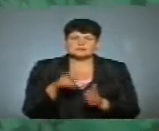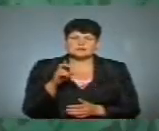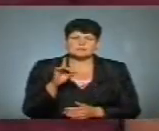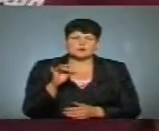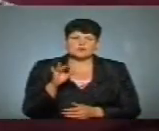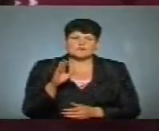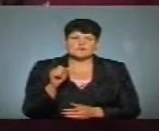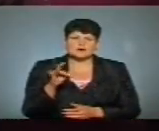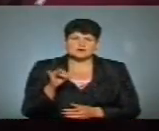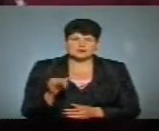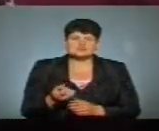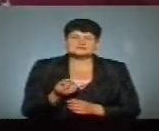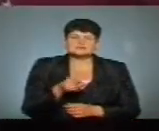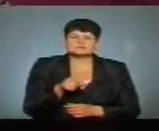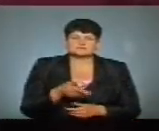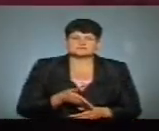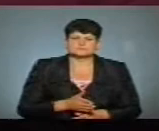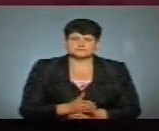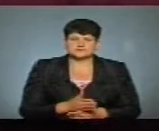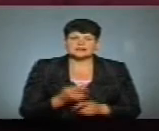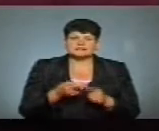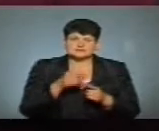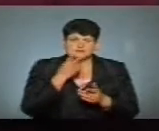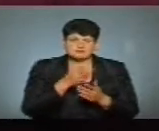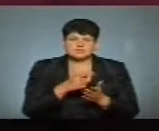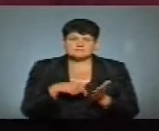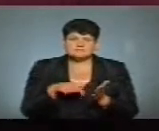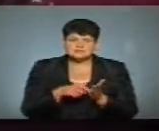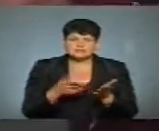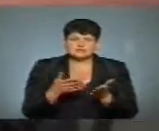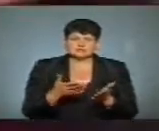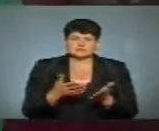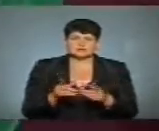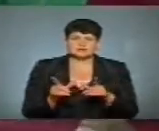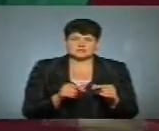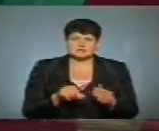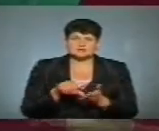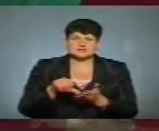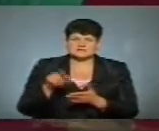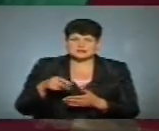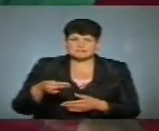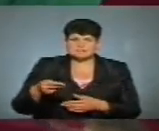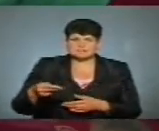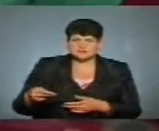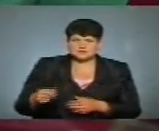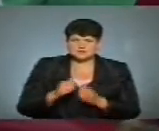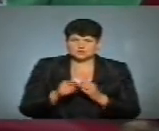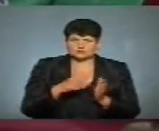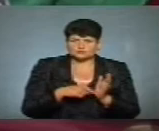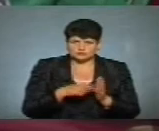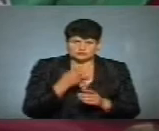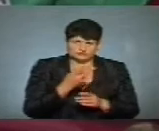родом. І це все, що ви бачите, міста, про які ми проїхали, представники кожного міста підписуються. Ось